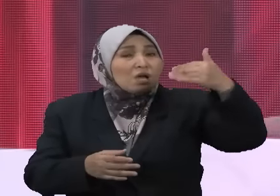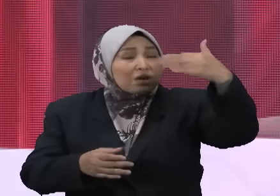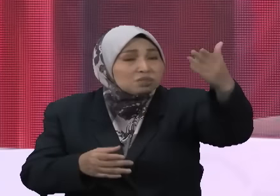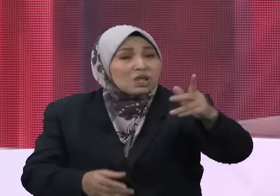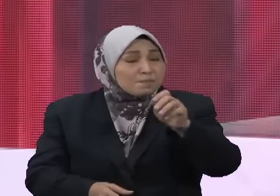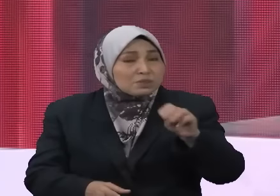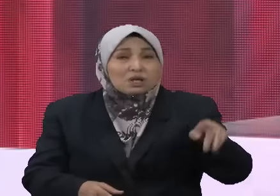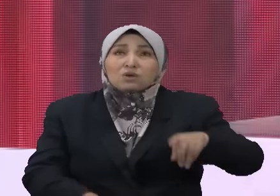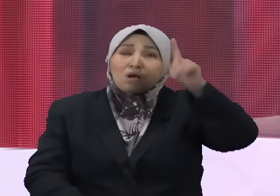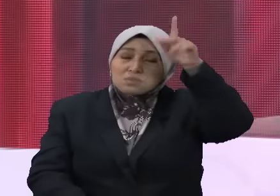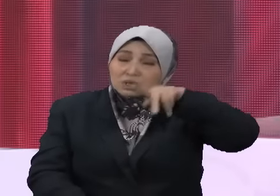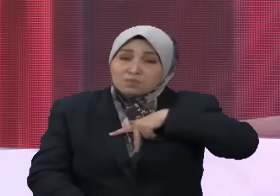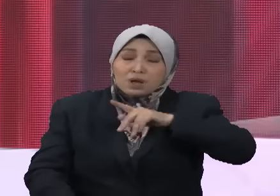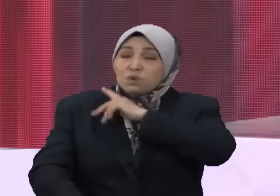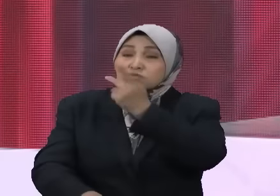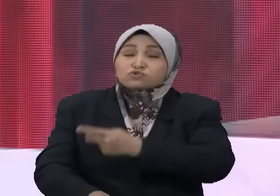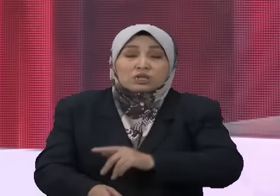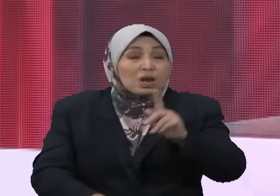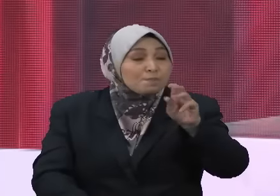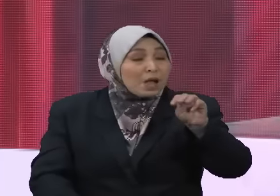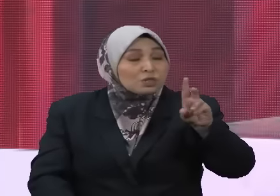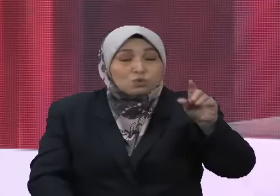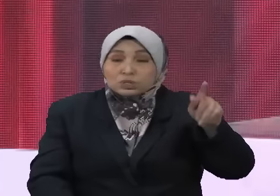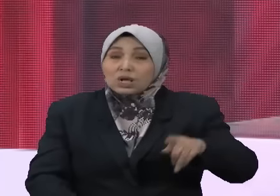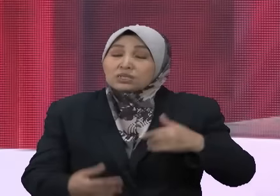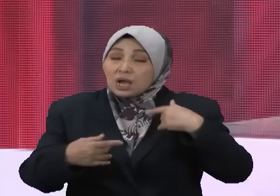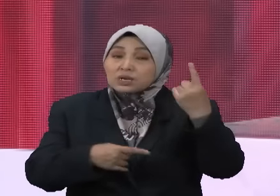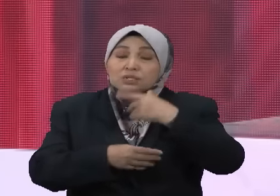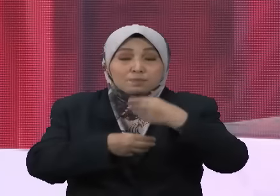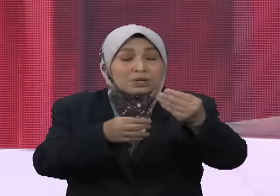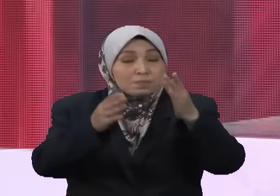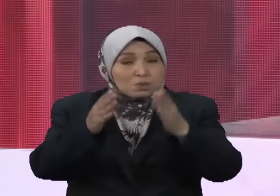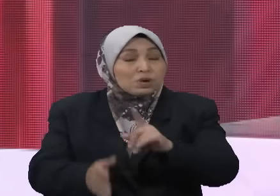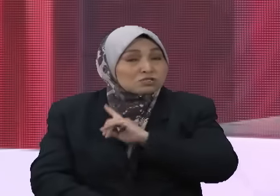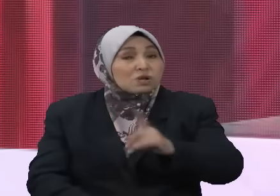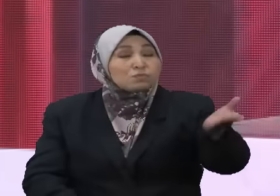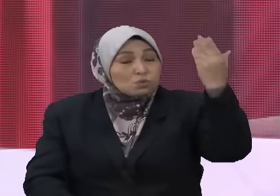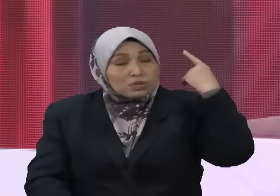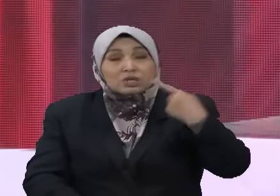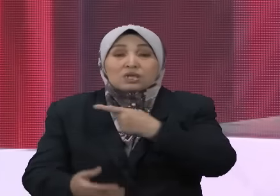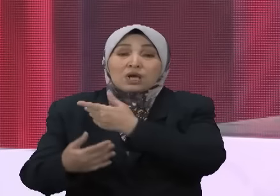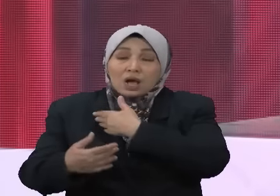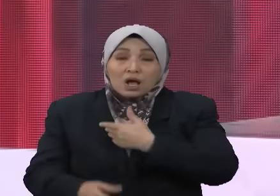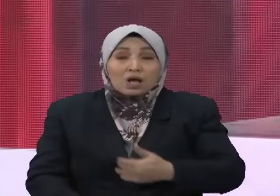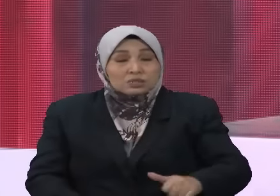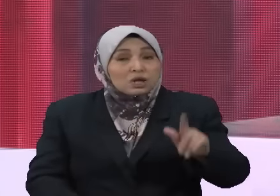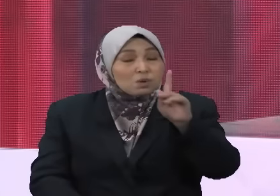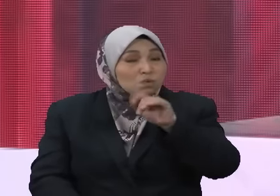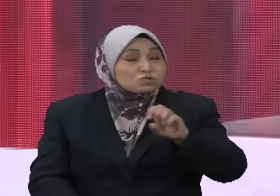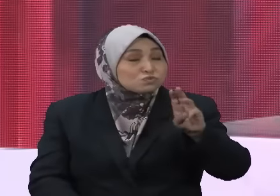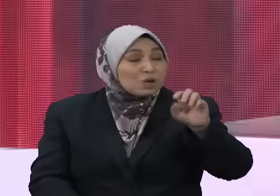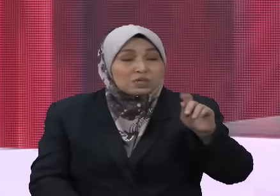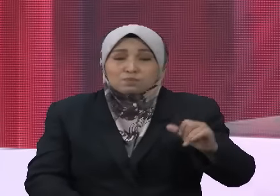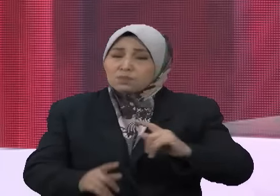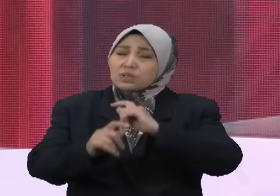ni adalah milik Allah subhanahuwataala kekuasaan tamadun ni milik Allah ada hari dia bagi pada umat Islam sebab itu dulu kita ada Khilafah Turki uthmaniah punya